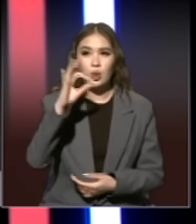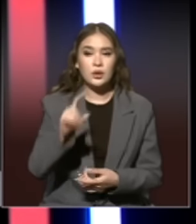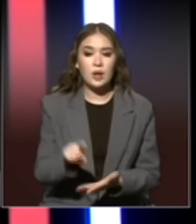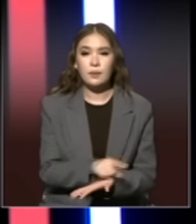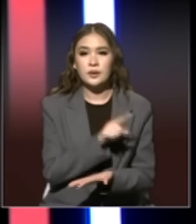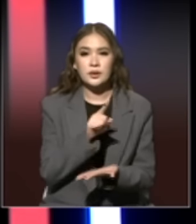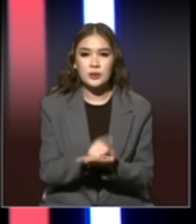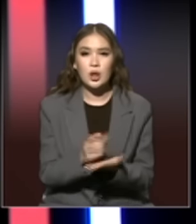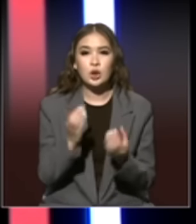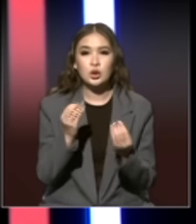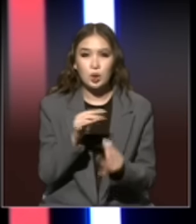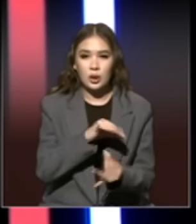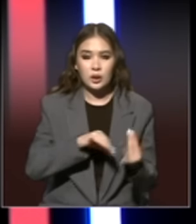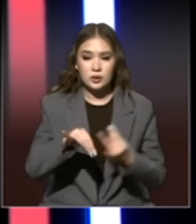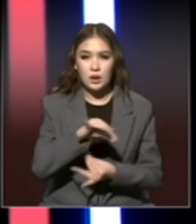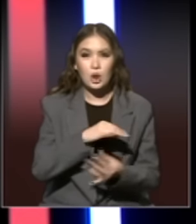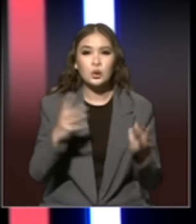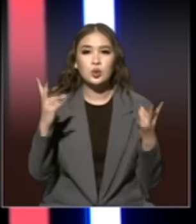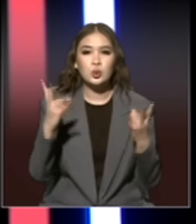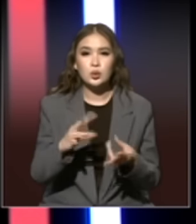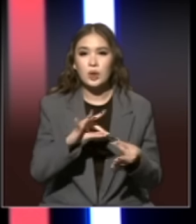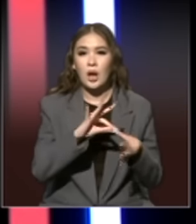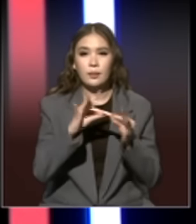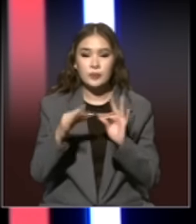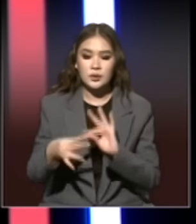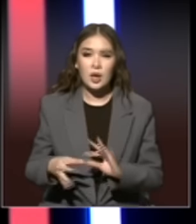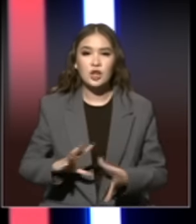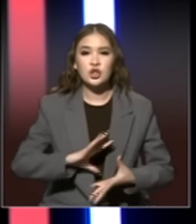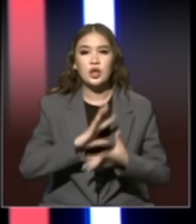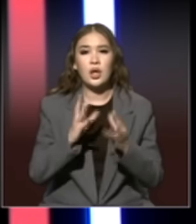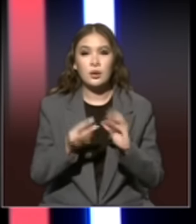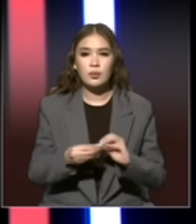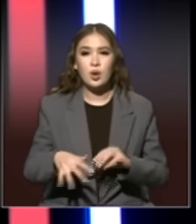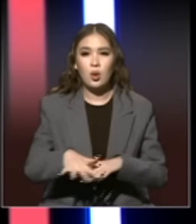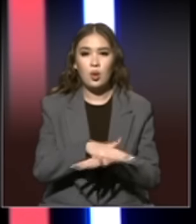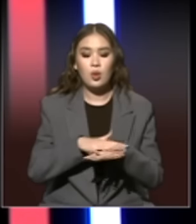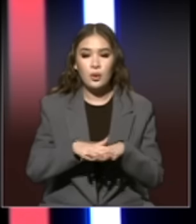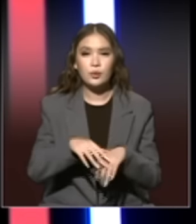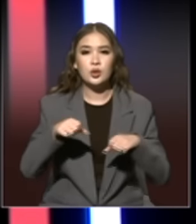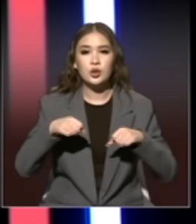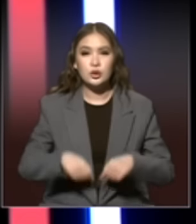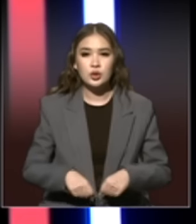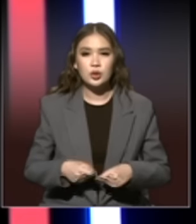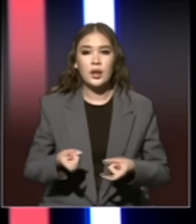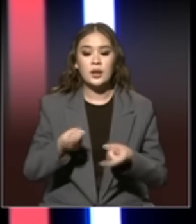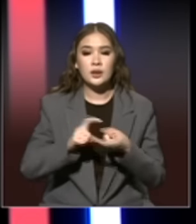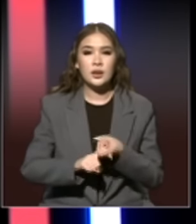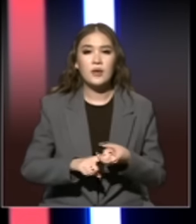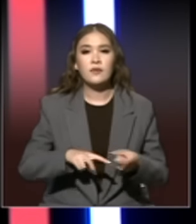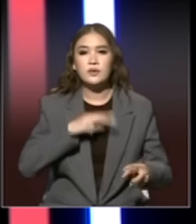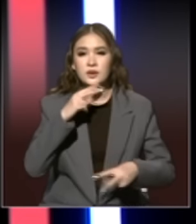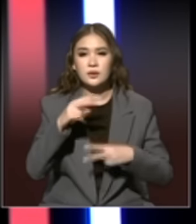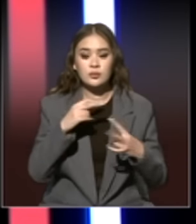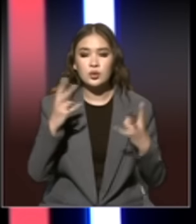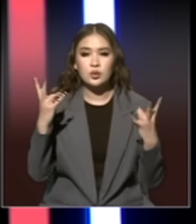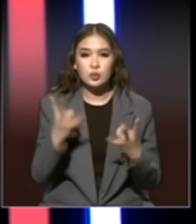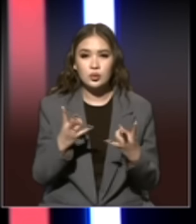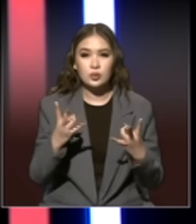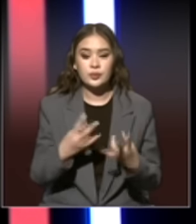түрде тағы да талқылап, көрермендерімізге түсіндіруіміз керек. Жалпы біздің қоғам құқықтық нигилизмнен, яғни немқұрайлықтан құтылу